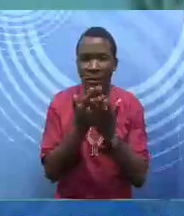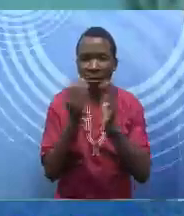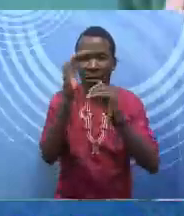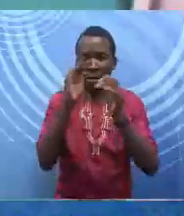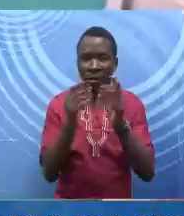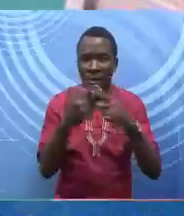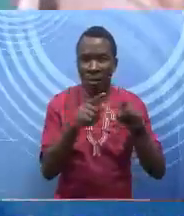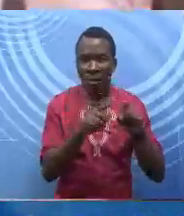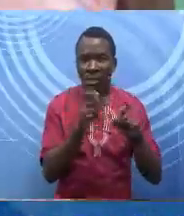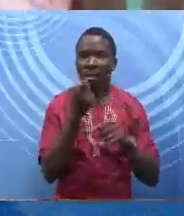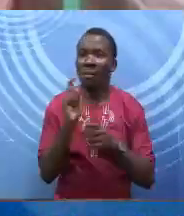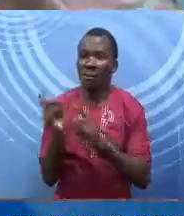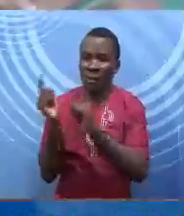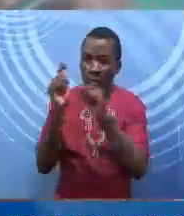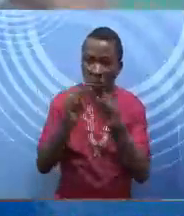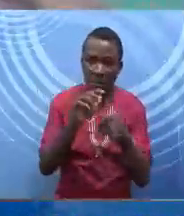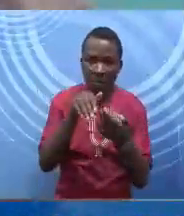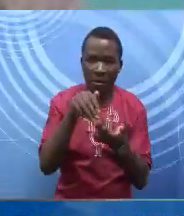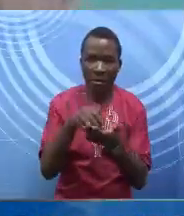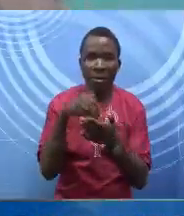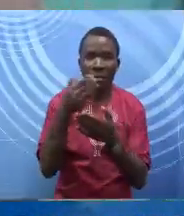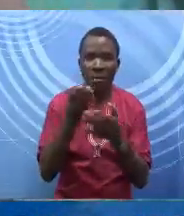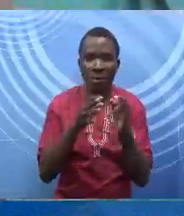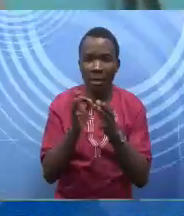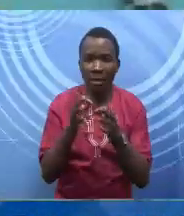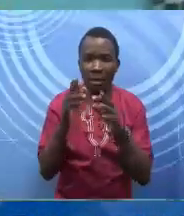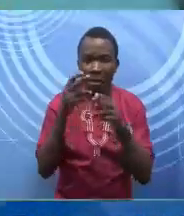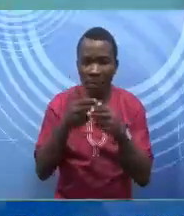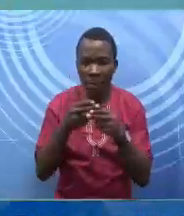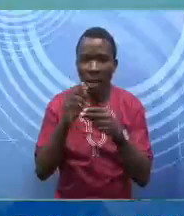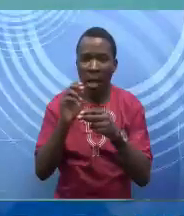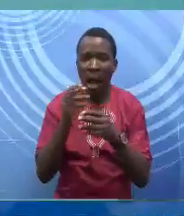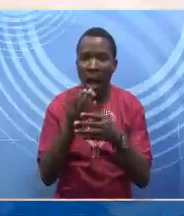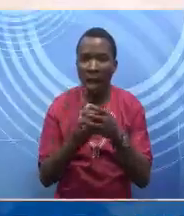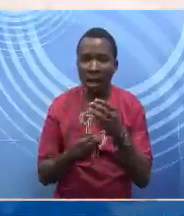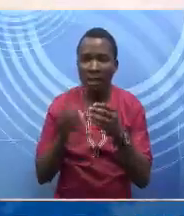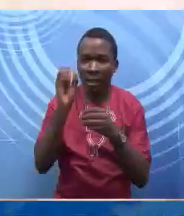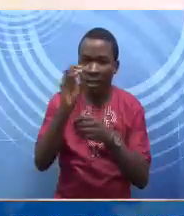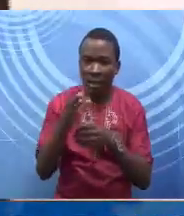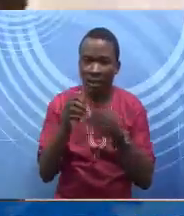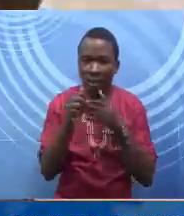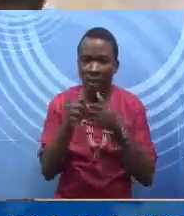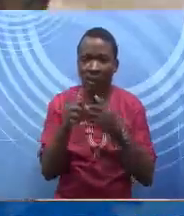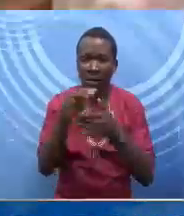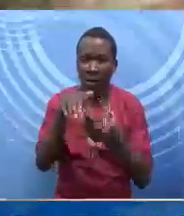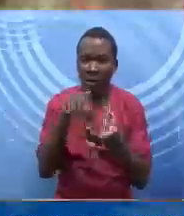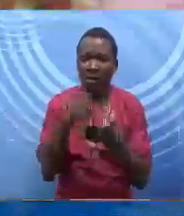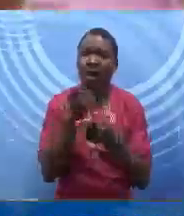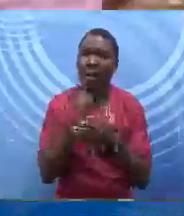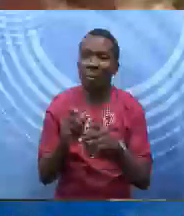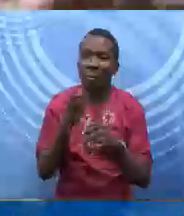zitandukanye zakagombye kugera muri kino kigo bagasobanura icyo bita agahinda baterwa n'ubuyobozi bw'iki kigo aribo bakabaye